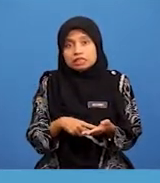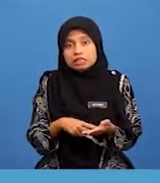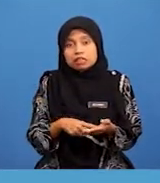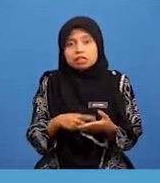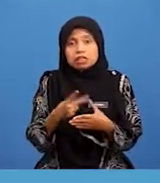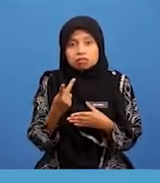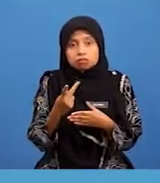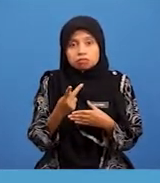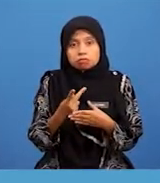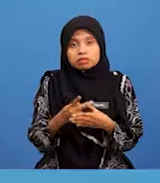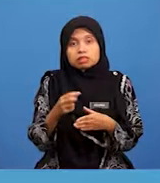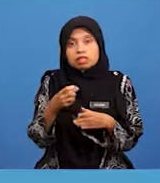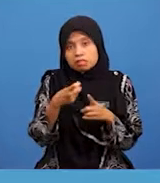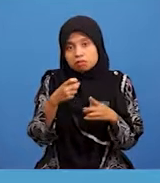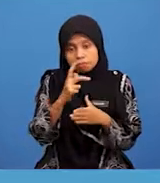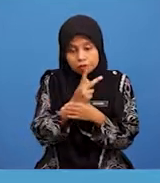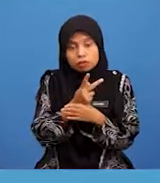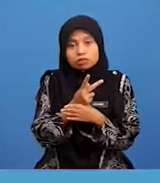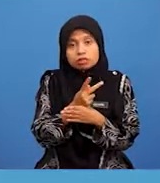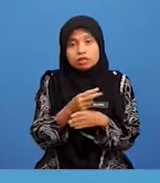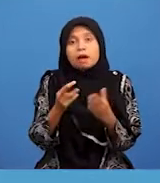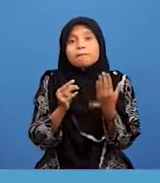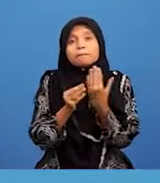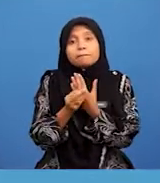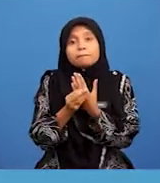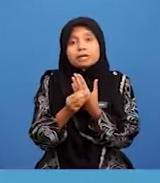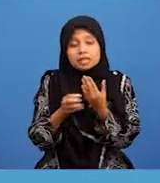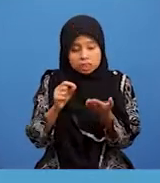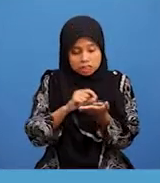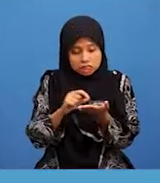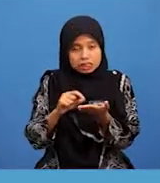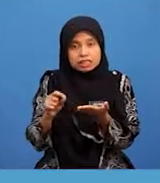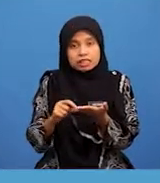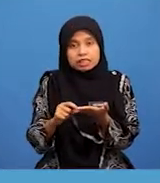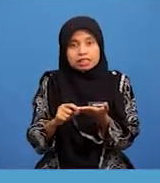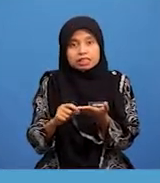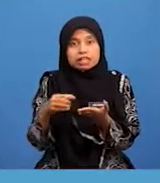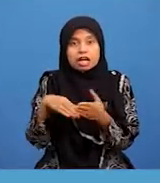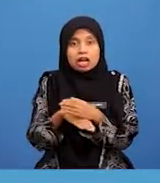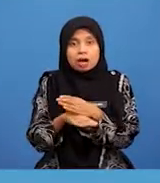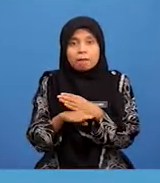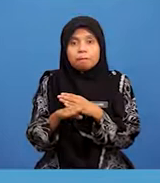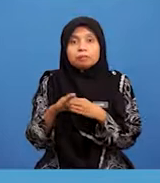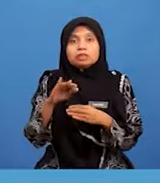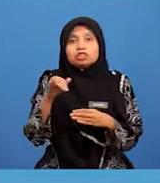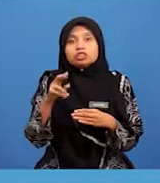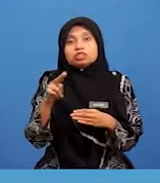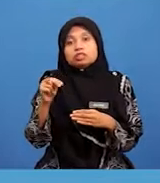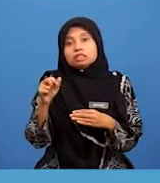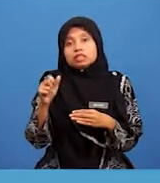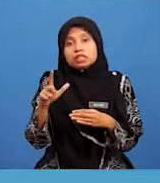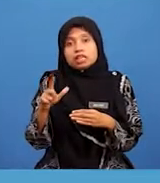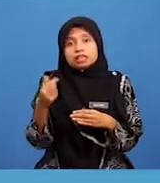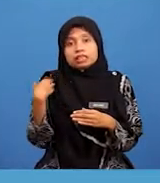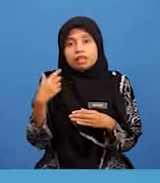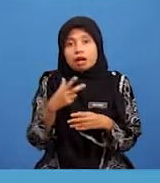di bank perkongsian. Maka, catatan perekodan di dalam jurnal adalah debit akaun